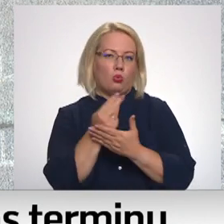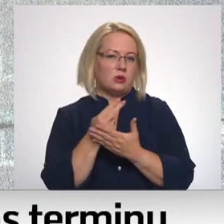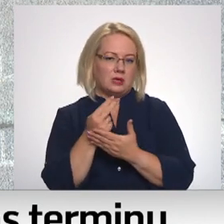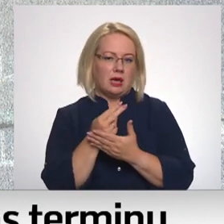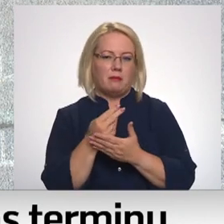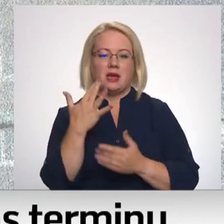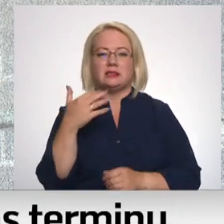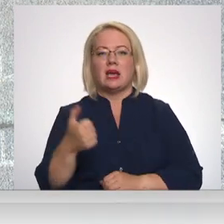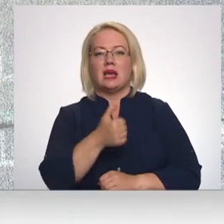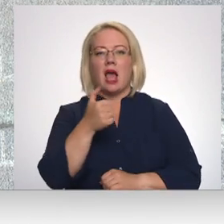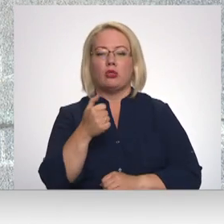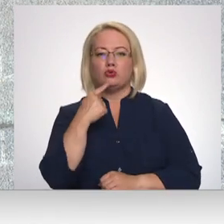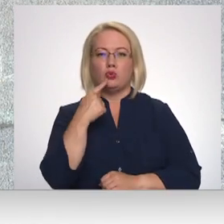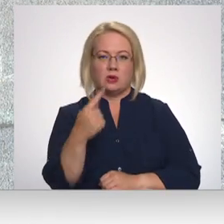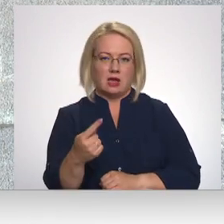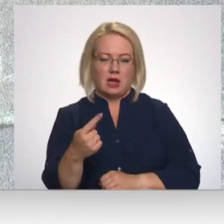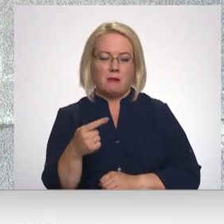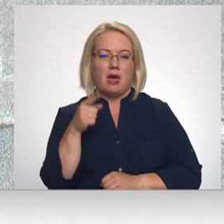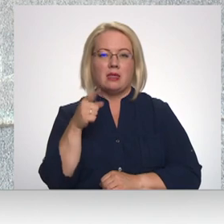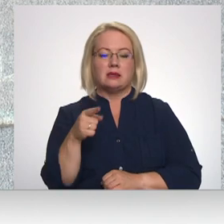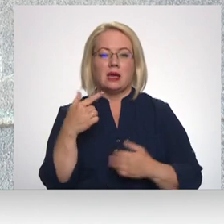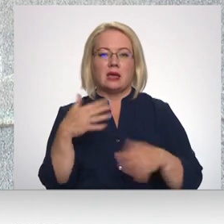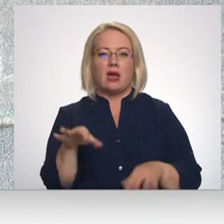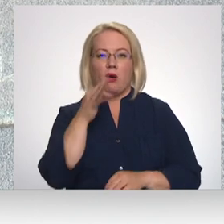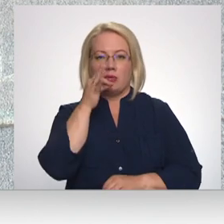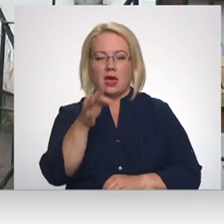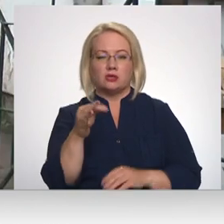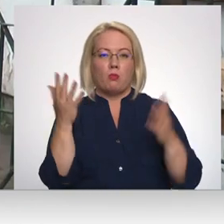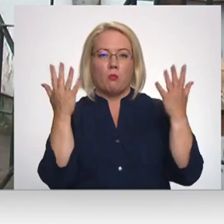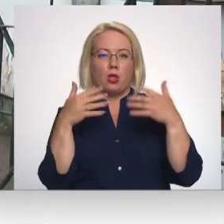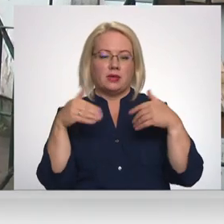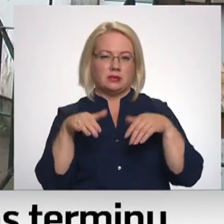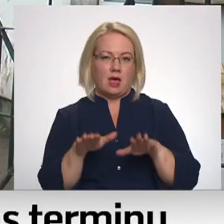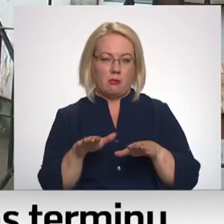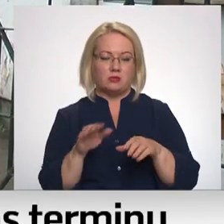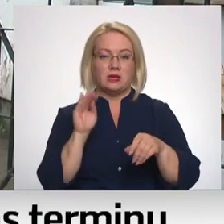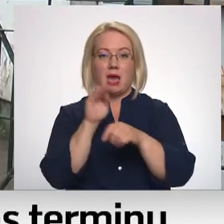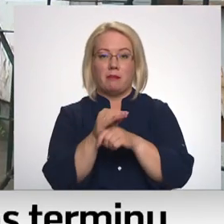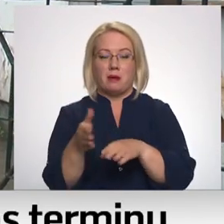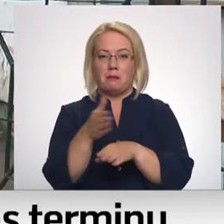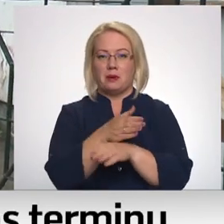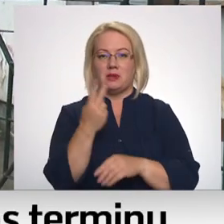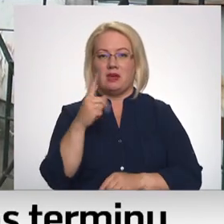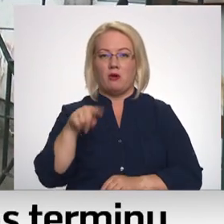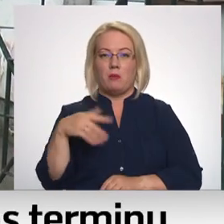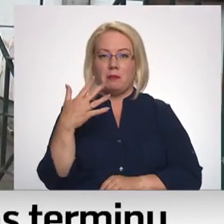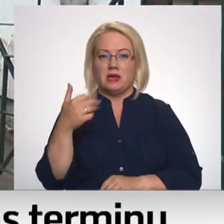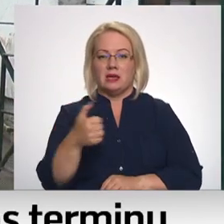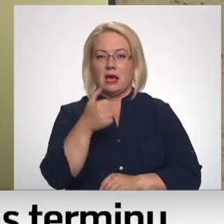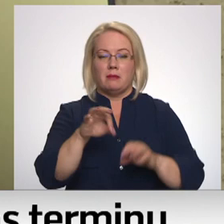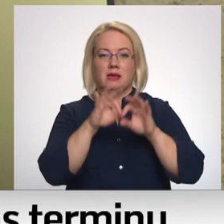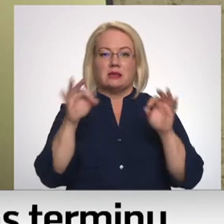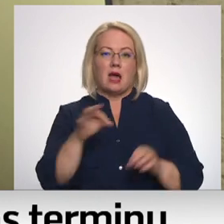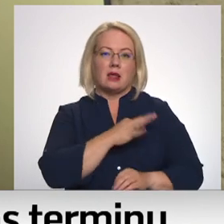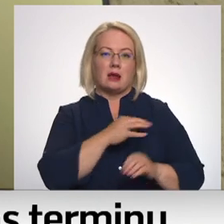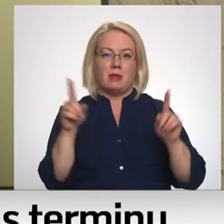mēs nosakām. Ja? Tas ir, kā es minēju, tas ir politisks lēmums. Jāpiebilst, ka pirms 2,5 gadiem tika uzsākts krimināla